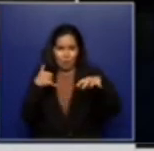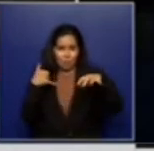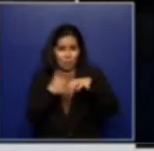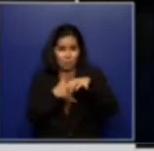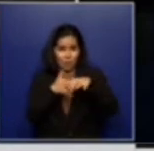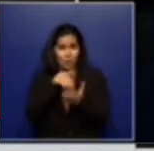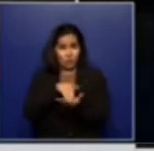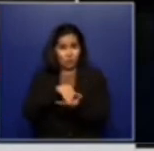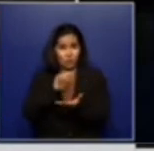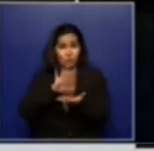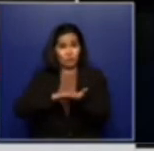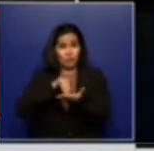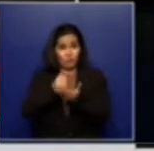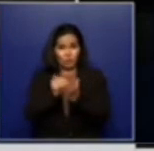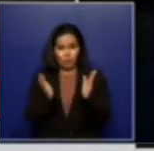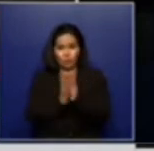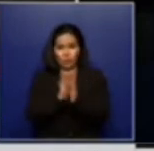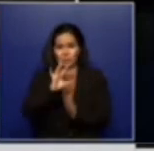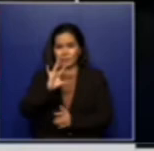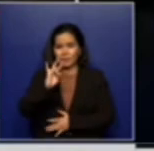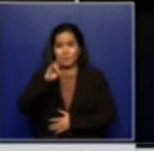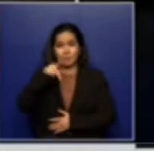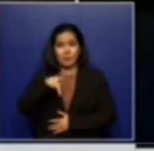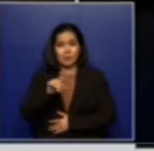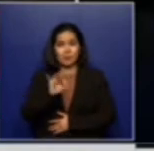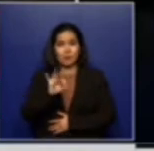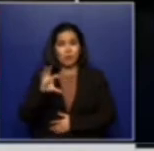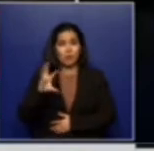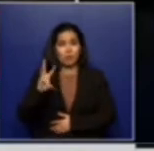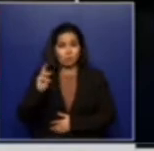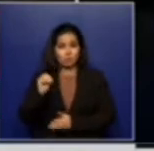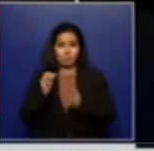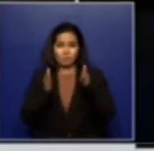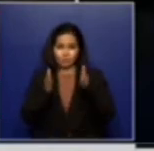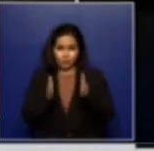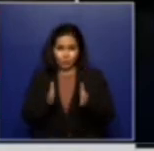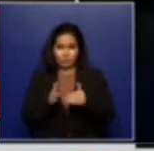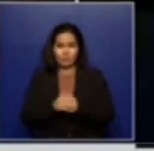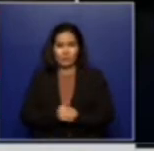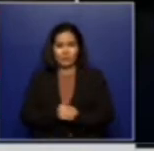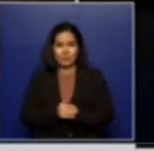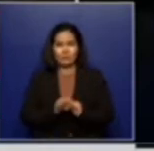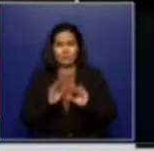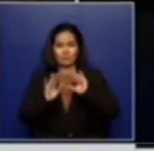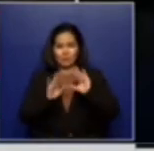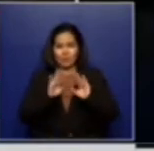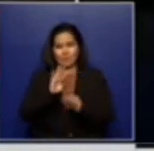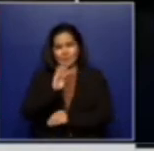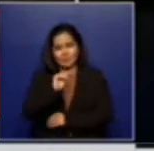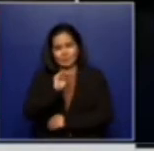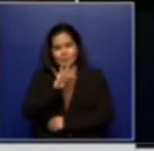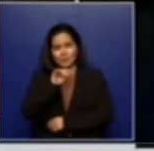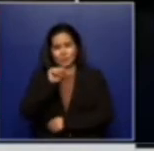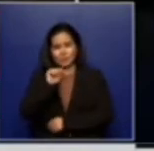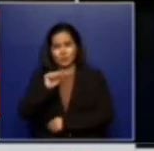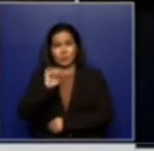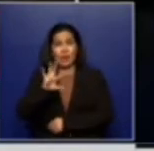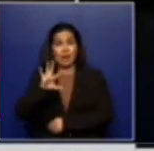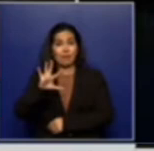มีผู้ติดยาเสพติดเข้ารับการบำบัดรวมทั้งสิ้น7960คนหรือคิดเป็น 40 4.54